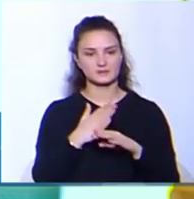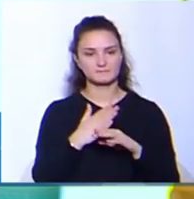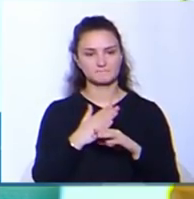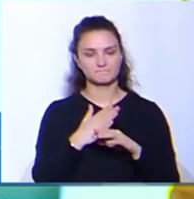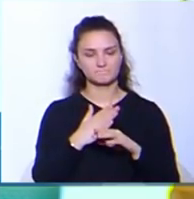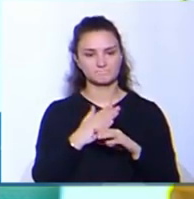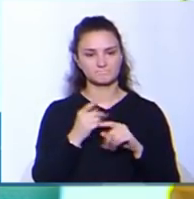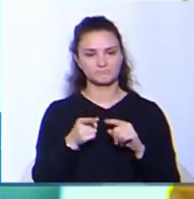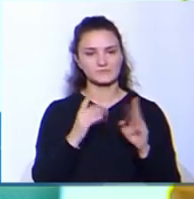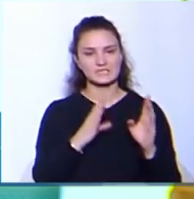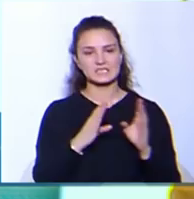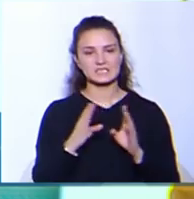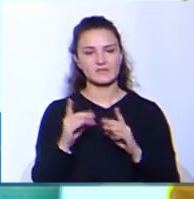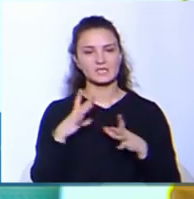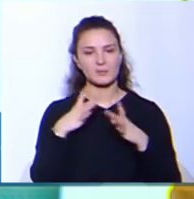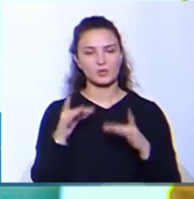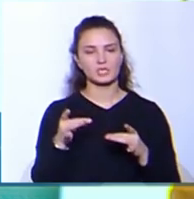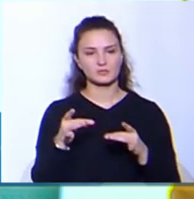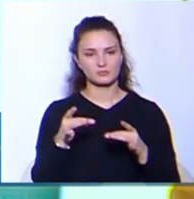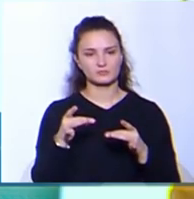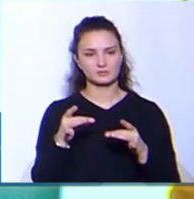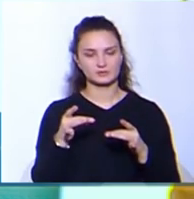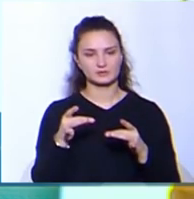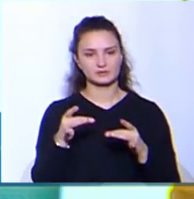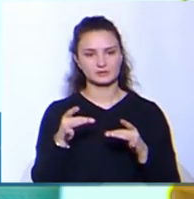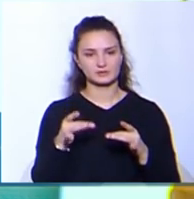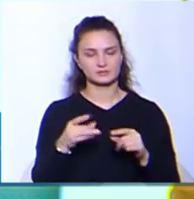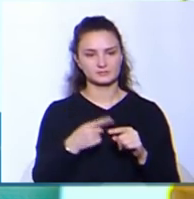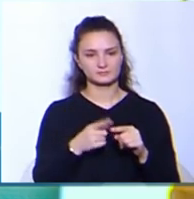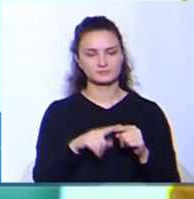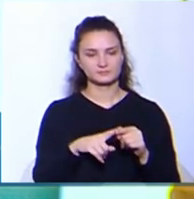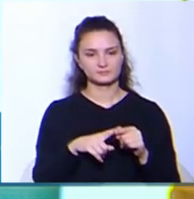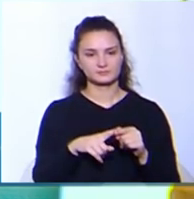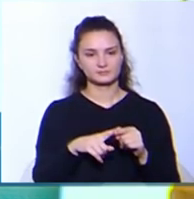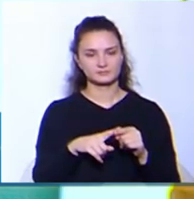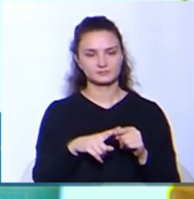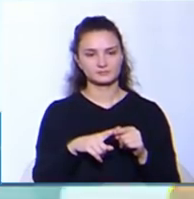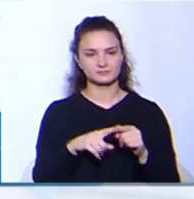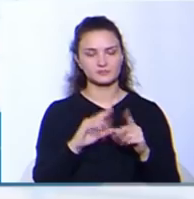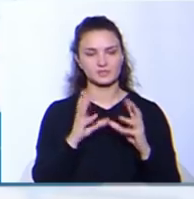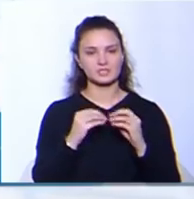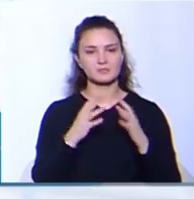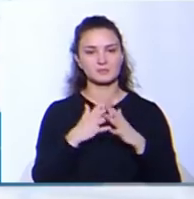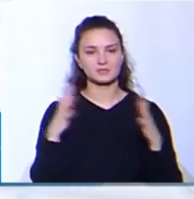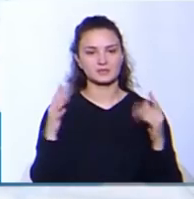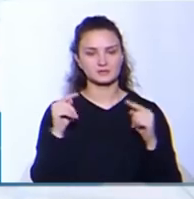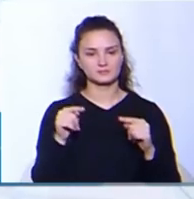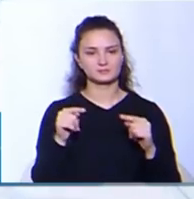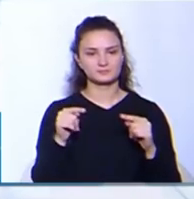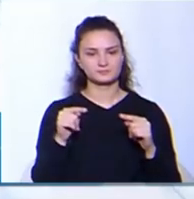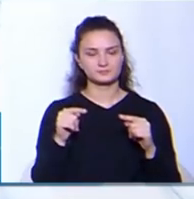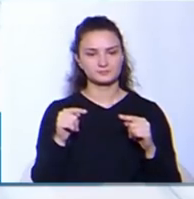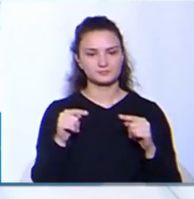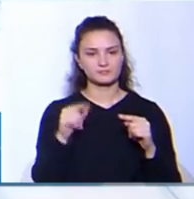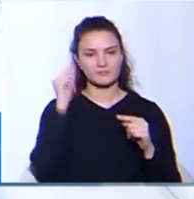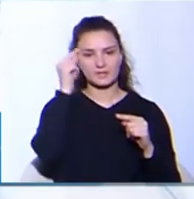წოდებული ადიქტიური ქცევა, ანუ დამოკიდებულება, ქცევითი დამოკიდებულება და ყველაზე მეტად ეს არის